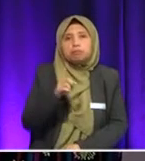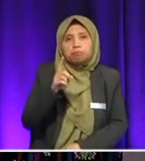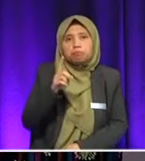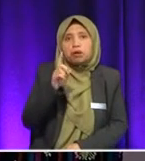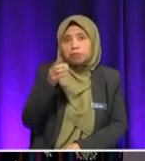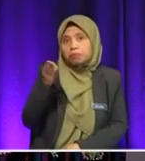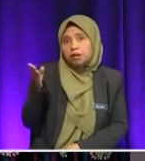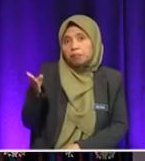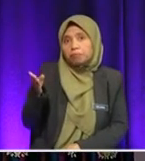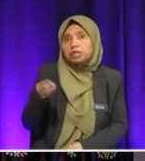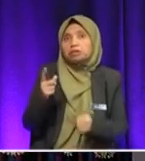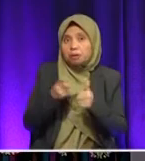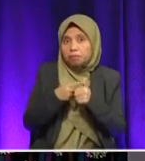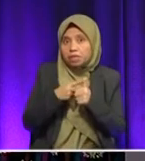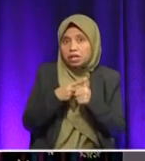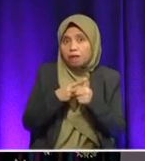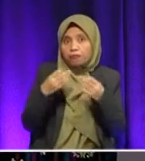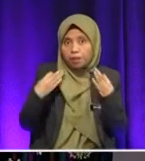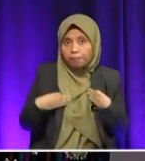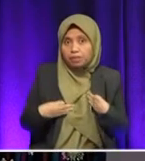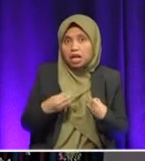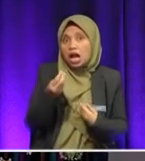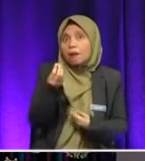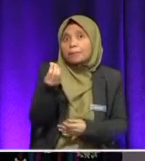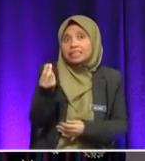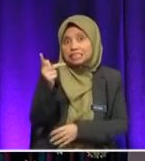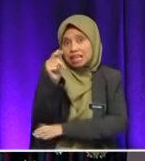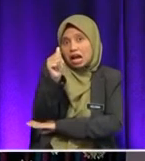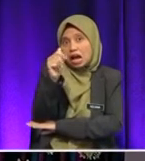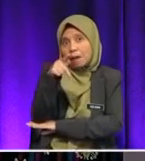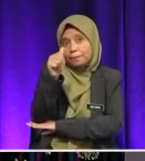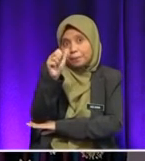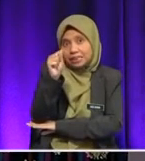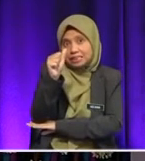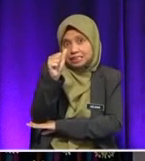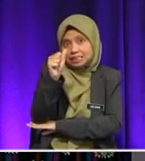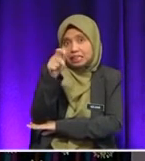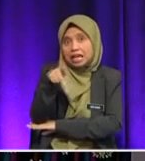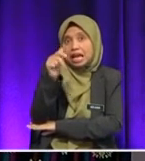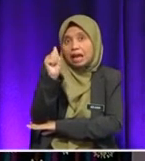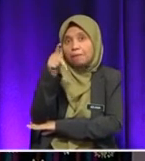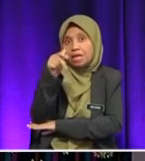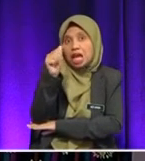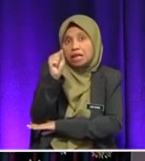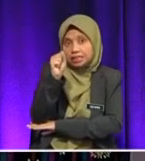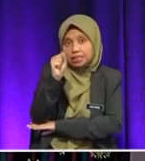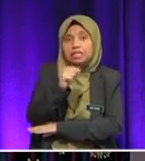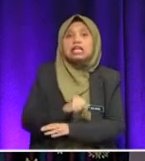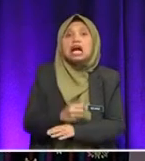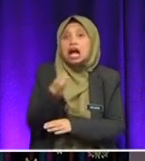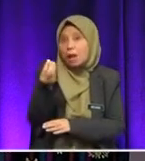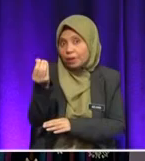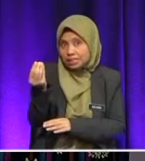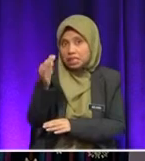beberapa contoh verb yang pertama adalah febrika fast ataupun kita sebut nama si Inggris sebagai konten vbk pas nih sebagai India